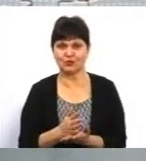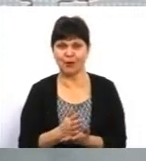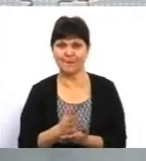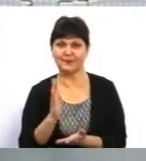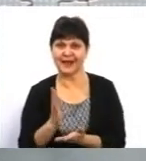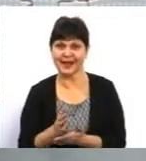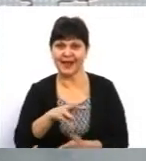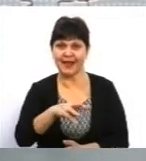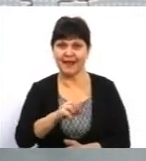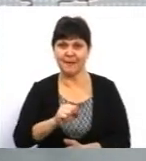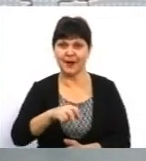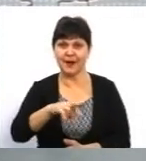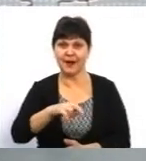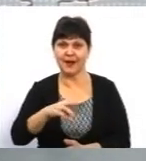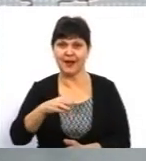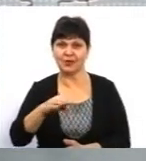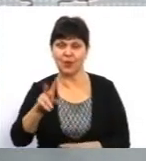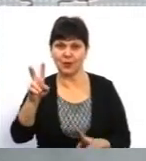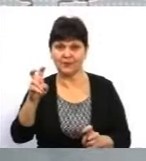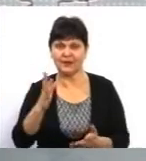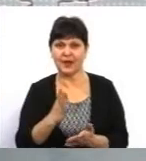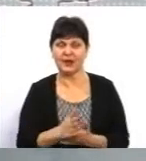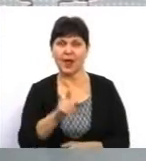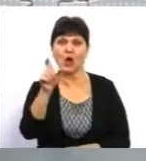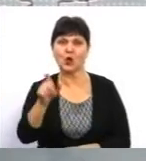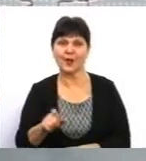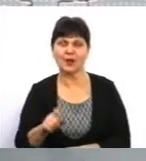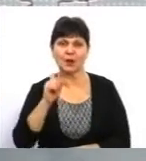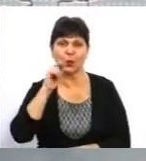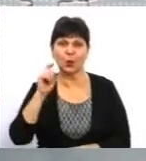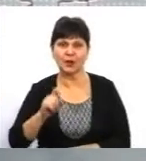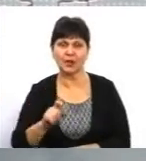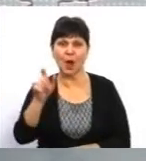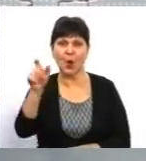можливість скористатись громадяни України і ті особи,